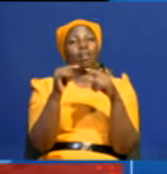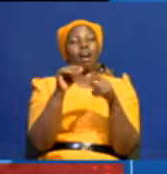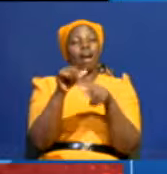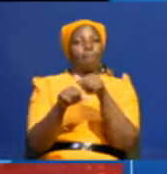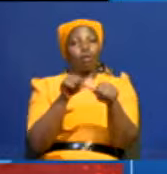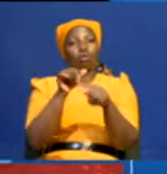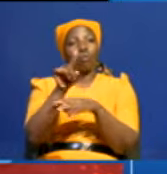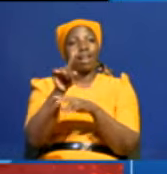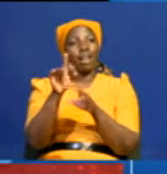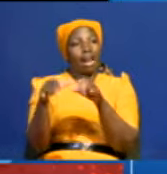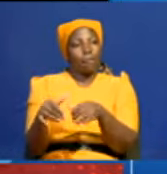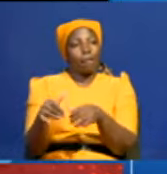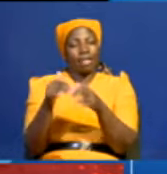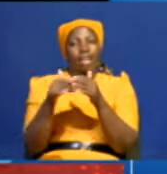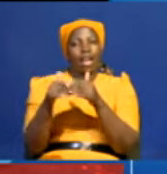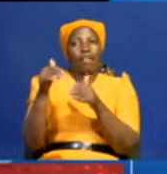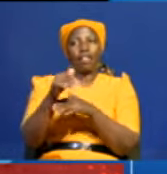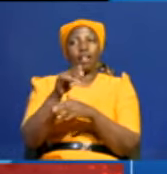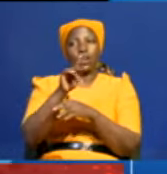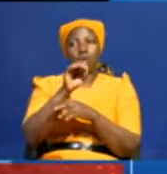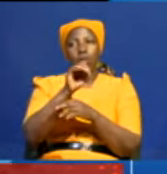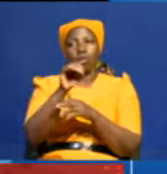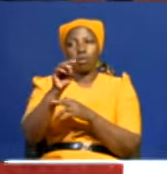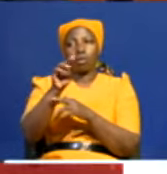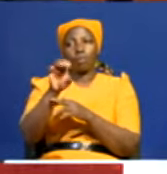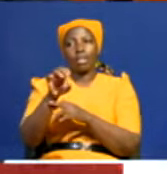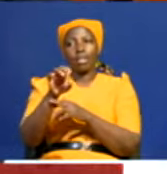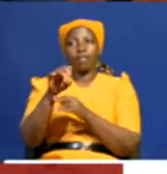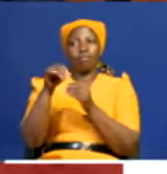hiyo na kushtakiwa kwa kupanga njama ya ulaghai.